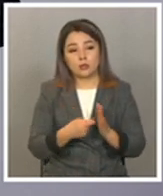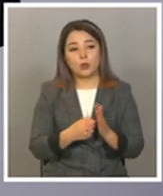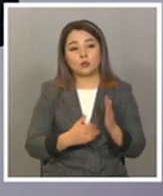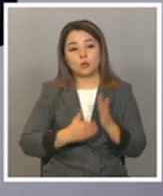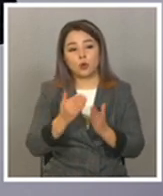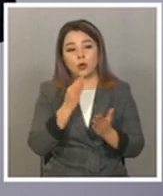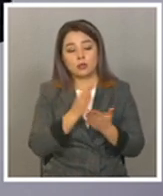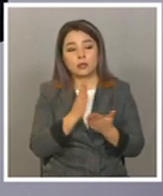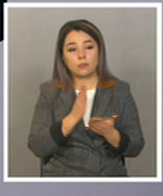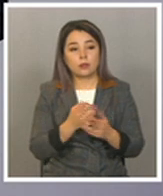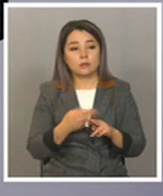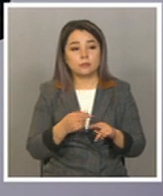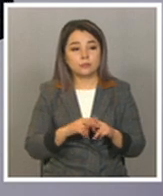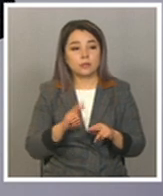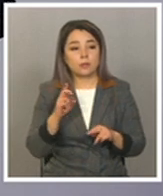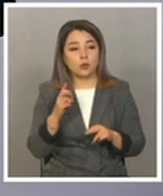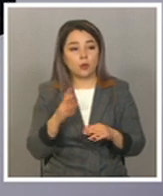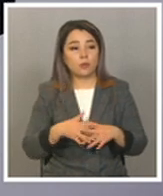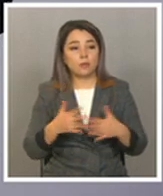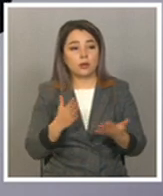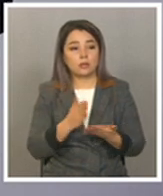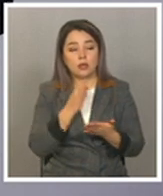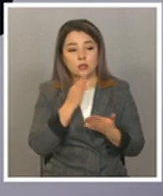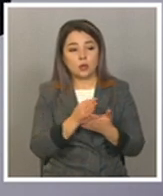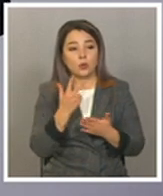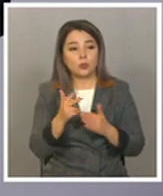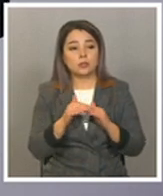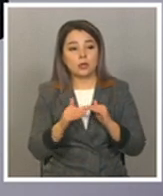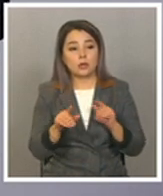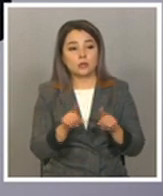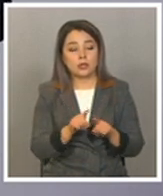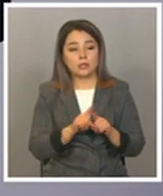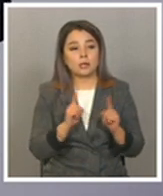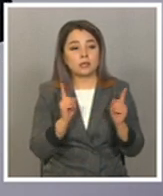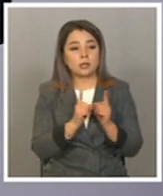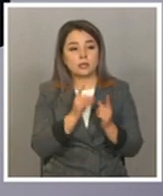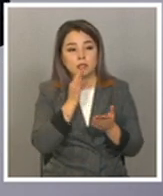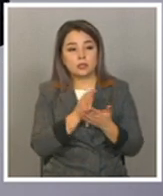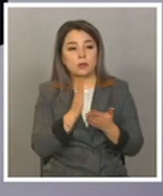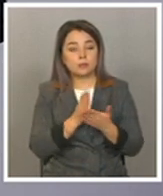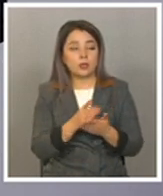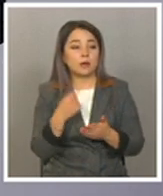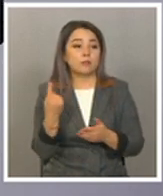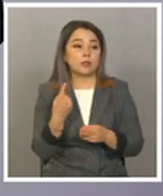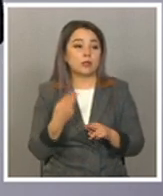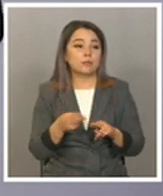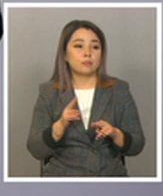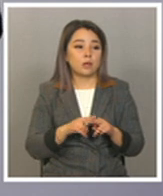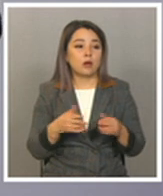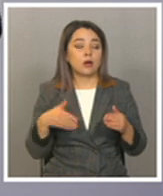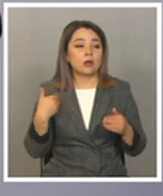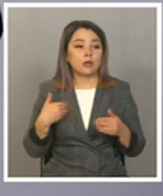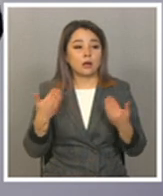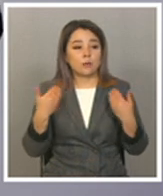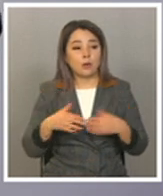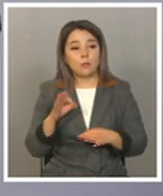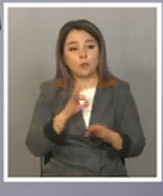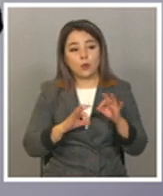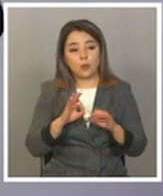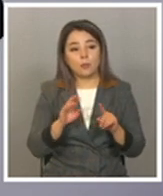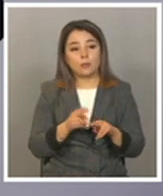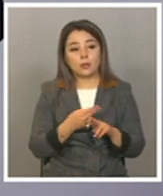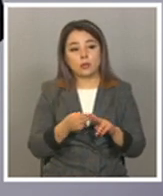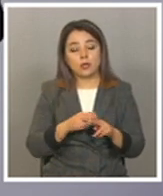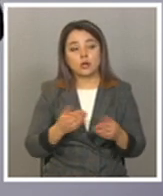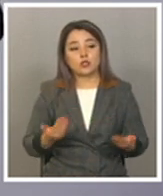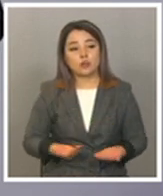жоғары. Биоалуан түрлілік үш деңгейде кездеседі. Бірінші. Органикалық молекуларсыз